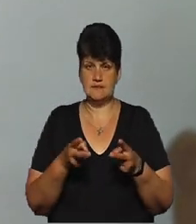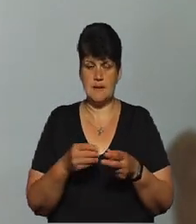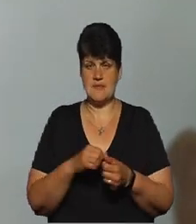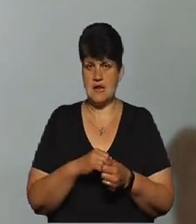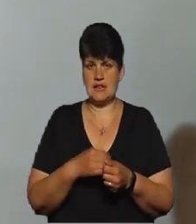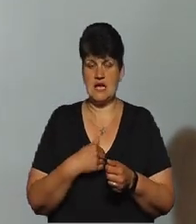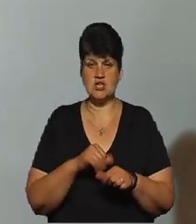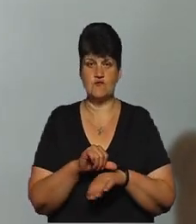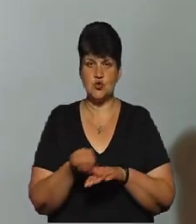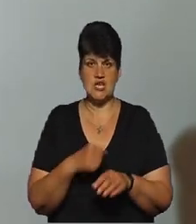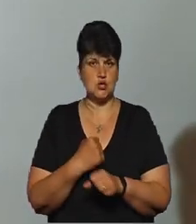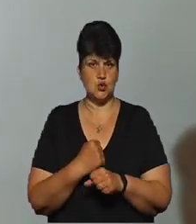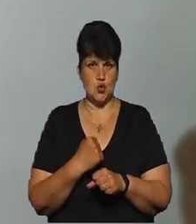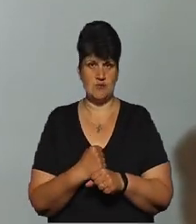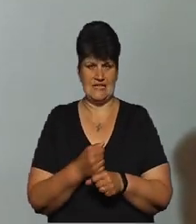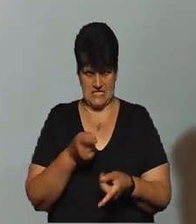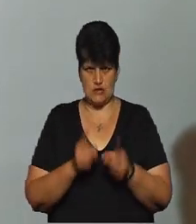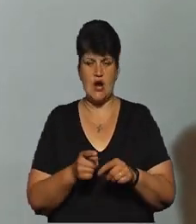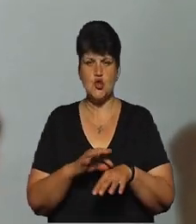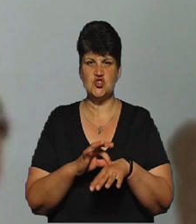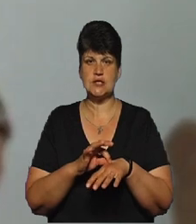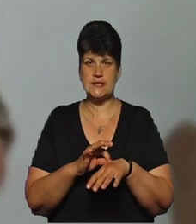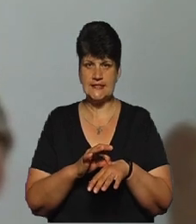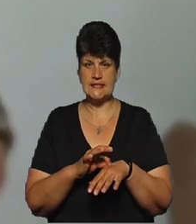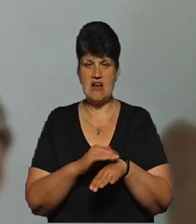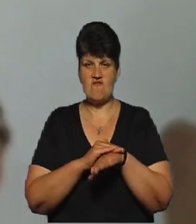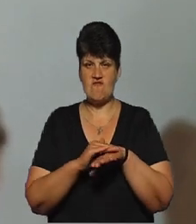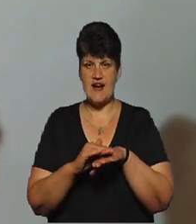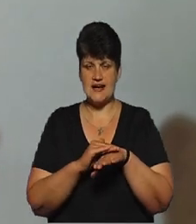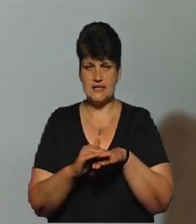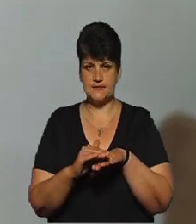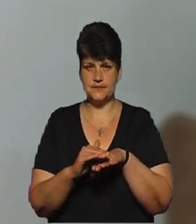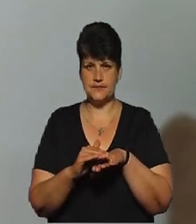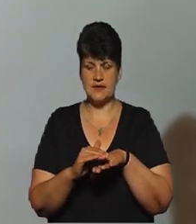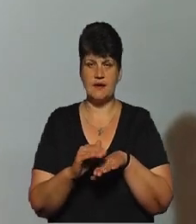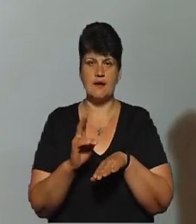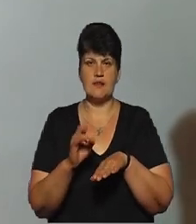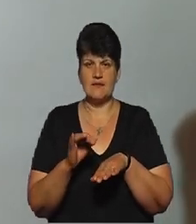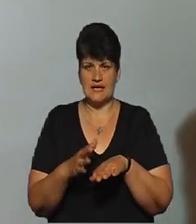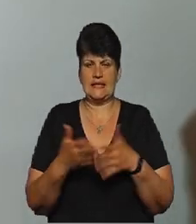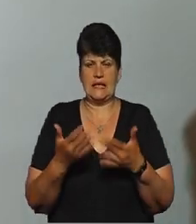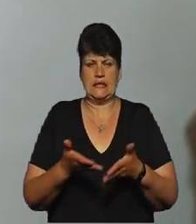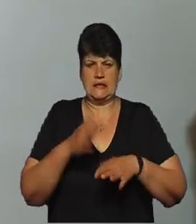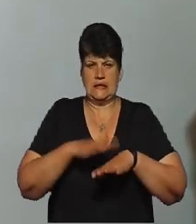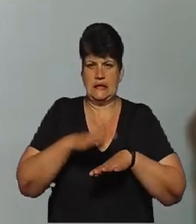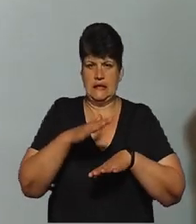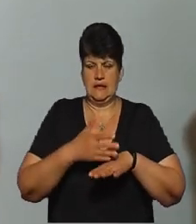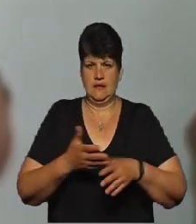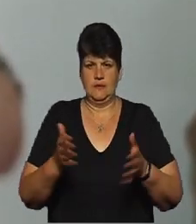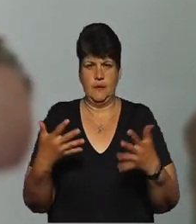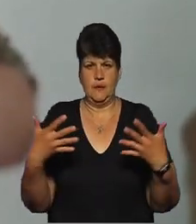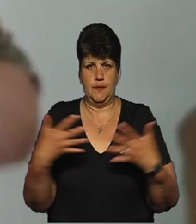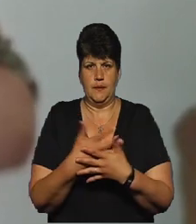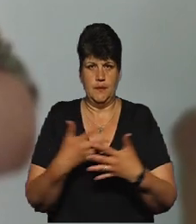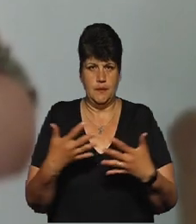взуття зроблене з натуральної шкіри, верх йде, наліт йде канвас, який дає мрозі дихати, підошва термокаучук, яка з